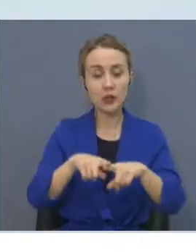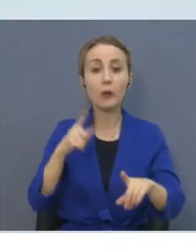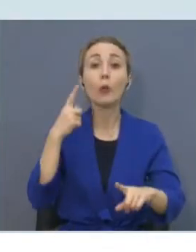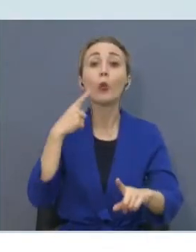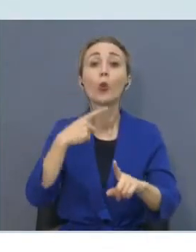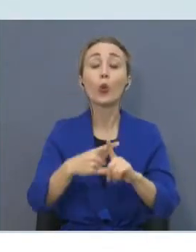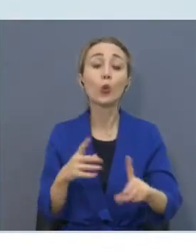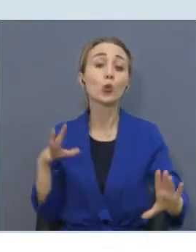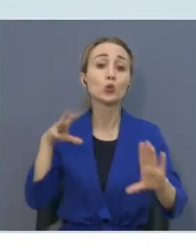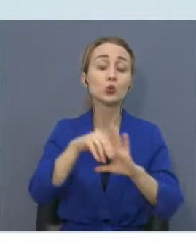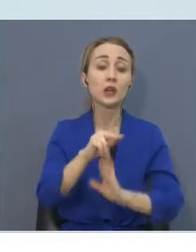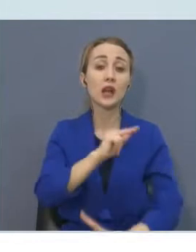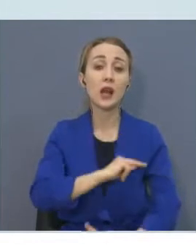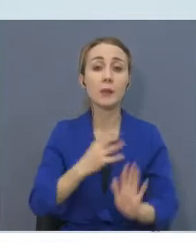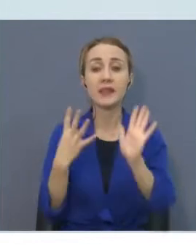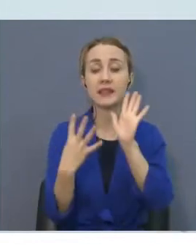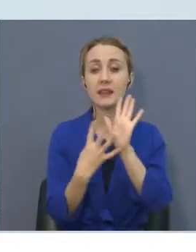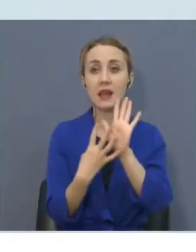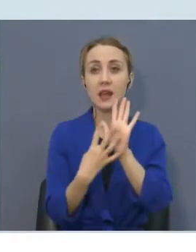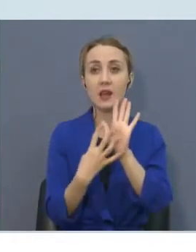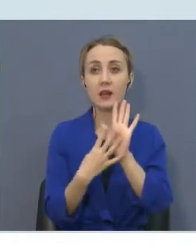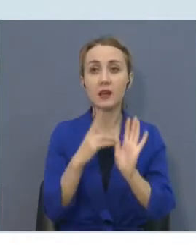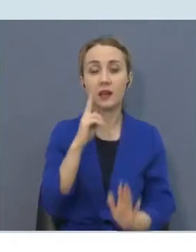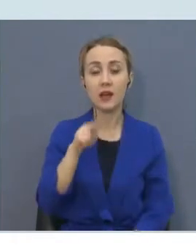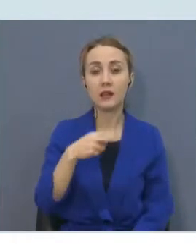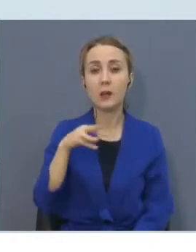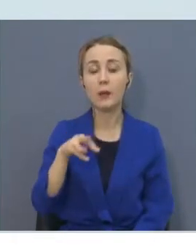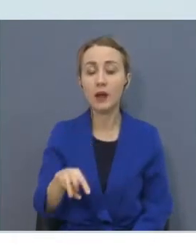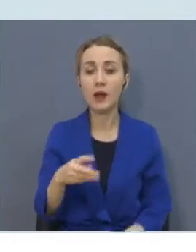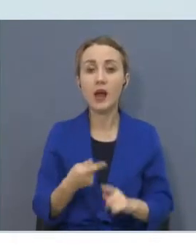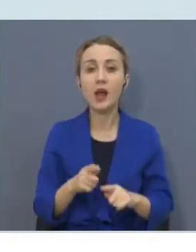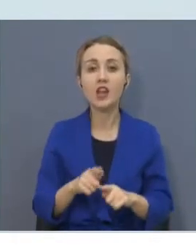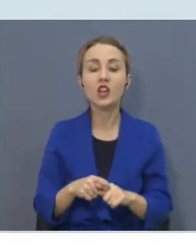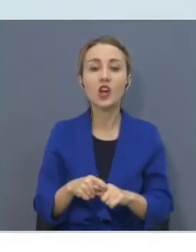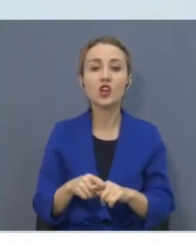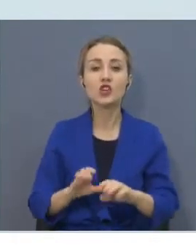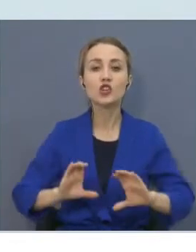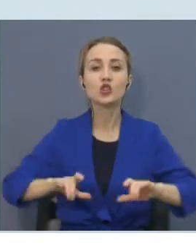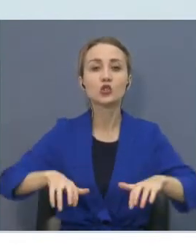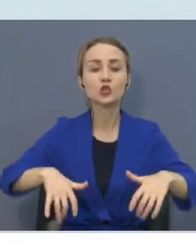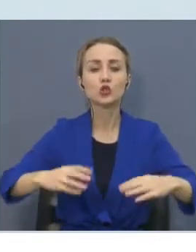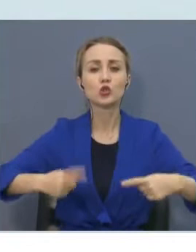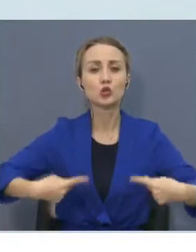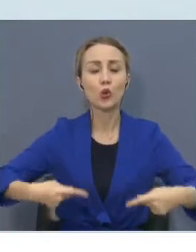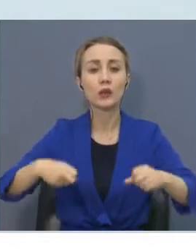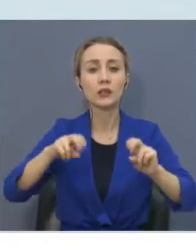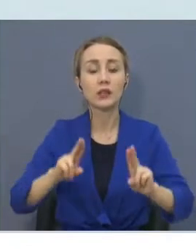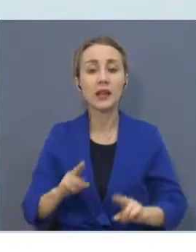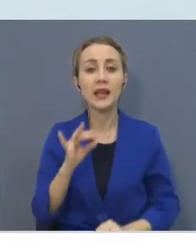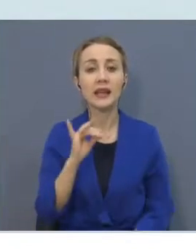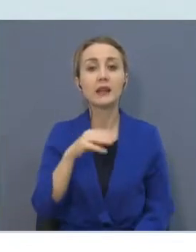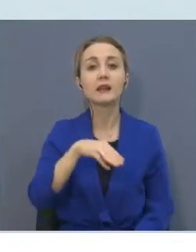к этому у нас работали 9 КДМ, то есть это щетки подметальные и 4 единицы